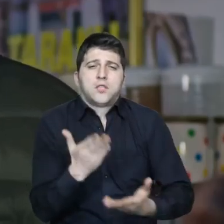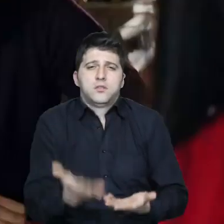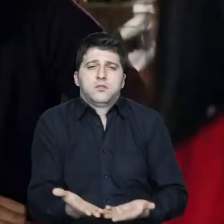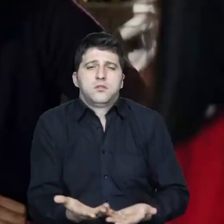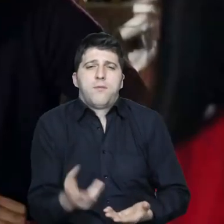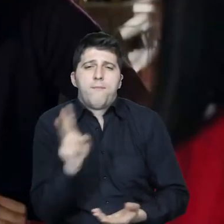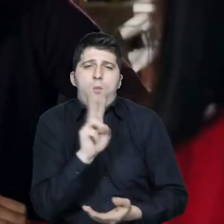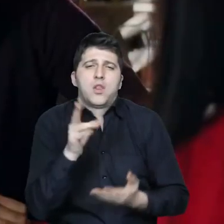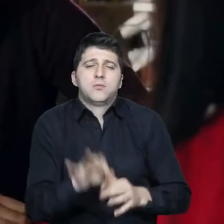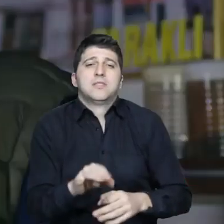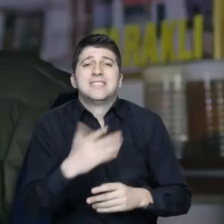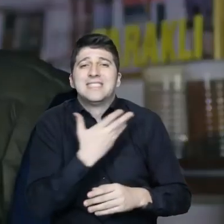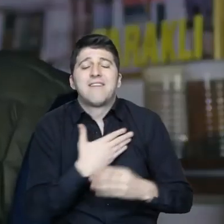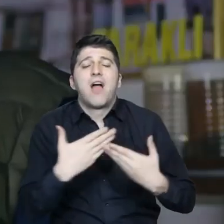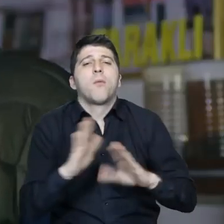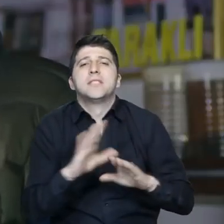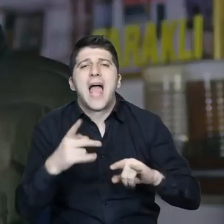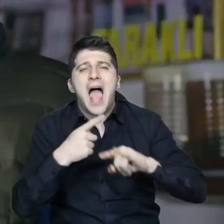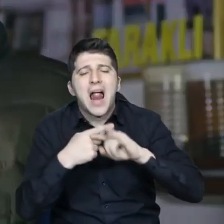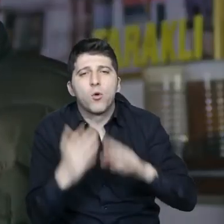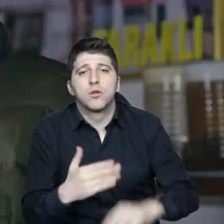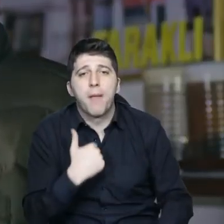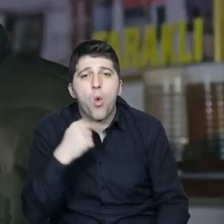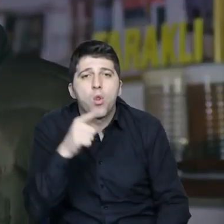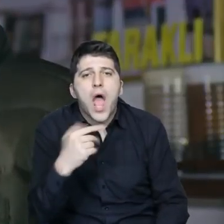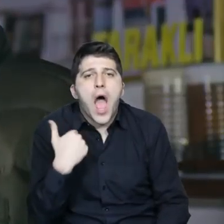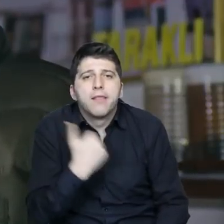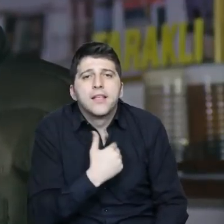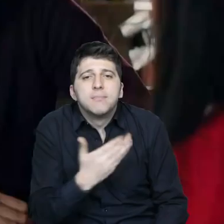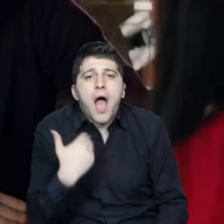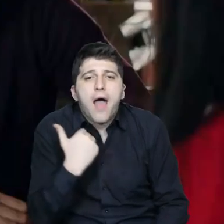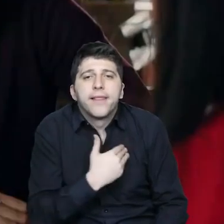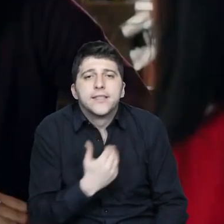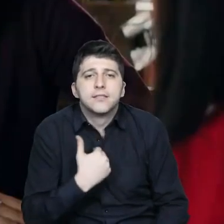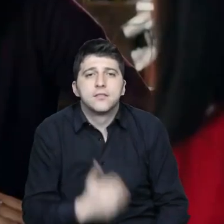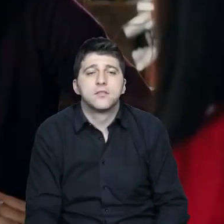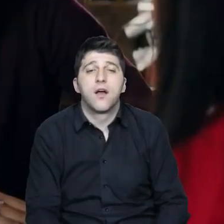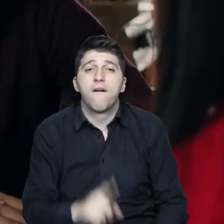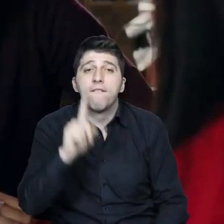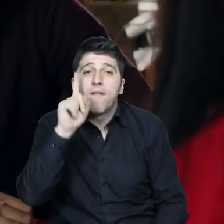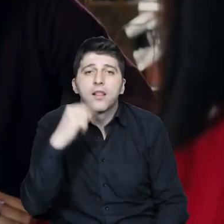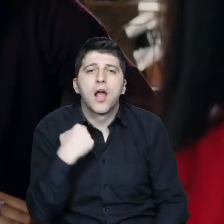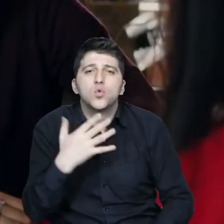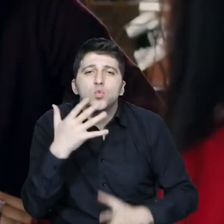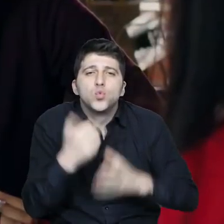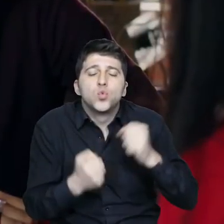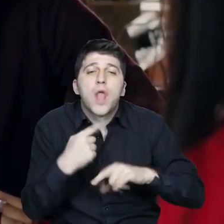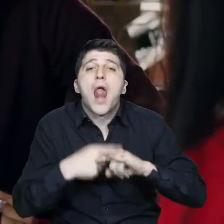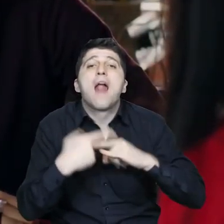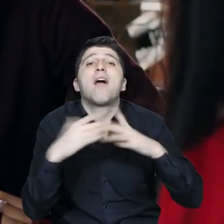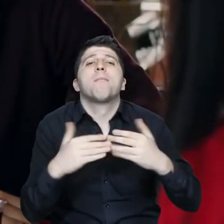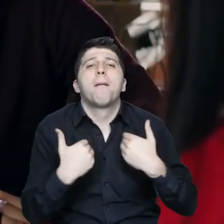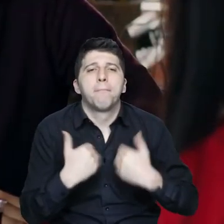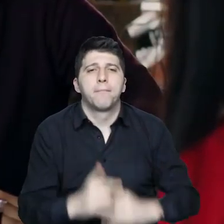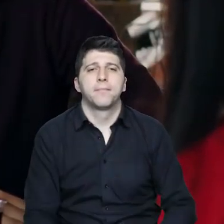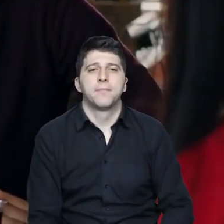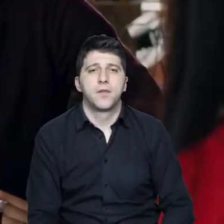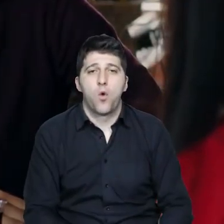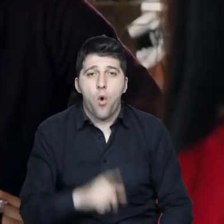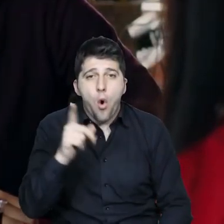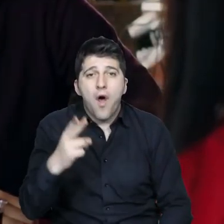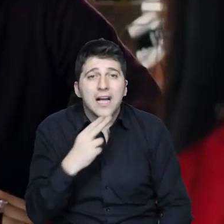Sevenliği ayırmayın. Helmut! Ya ben onun annesiyim, annesi ya. Vallahi sütümü helal etmem ha. O kadar.